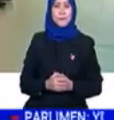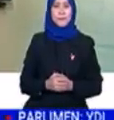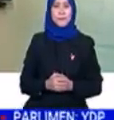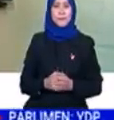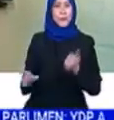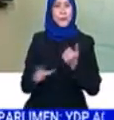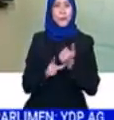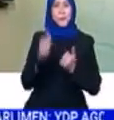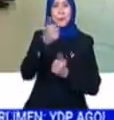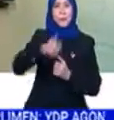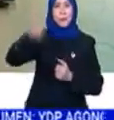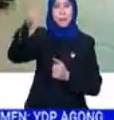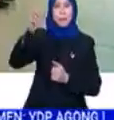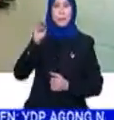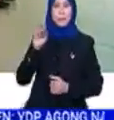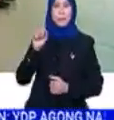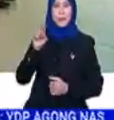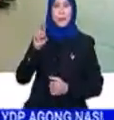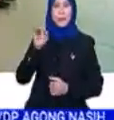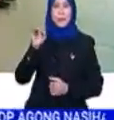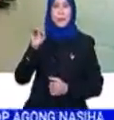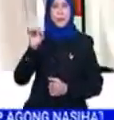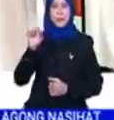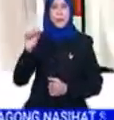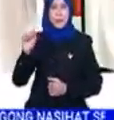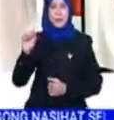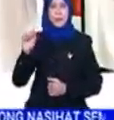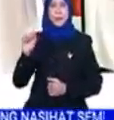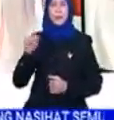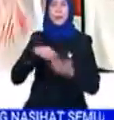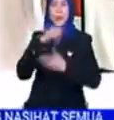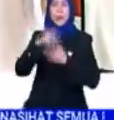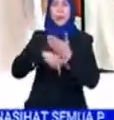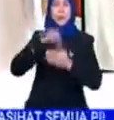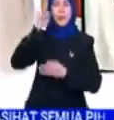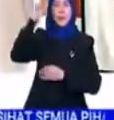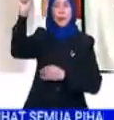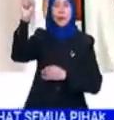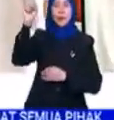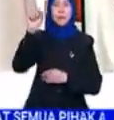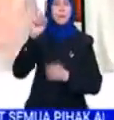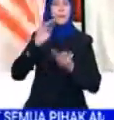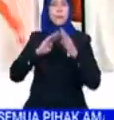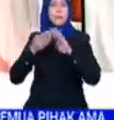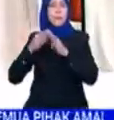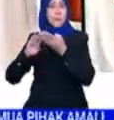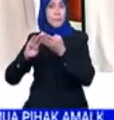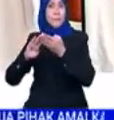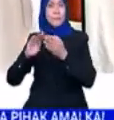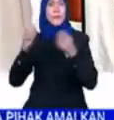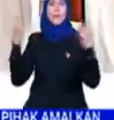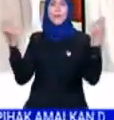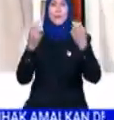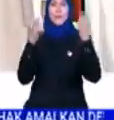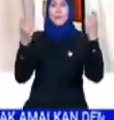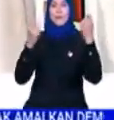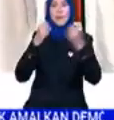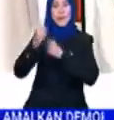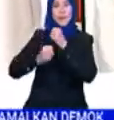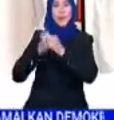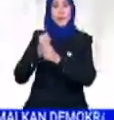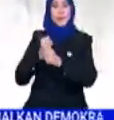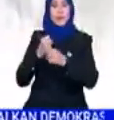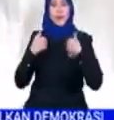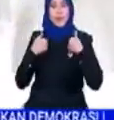penolong pengarah nya Mariachi now berkata program Merdeka at community merupakan acara tahunan dengan pelbagai